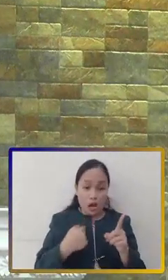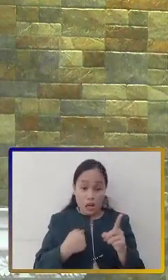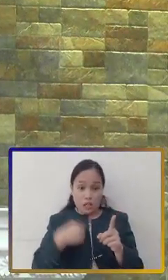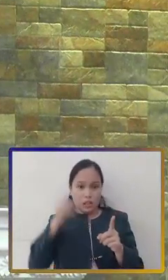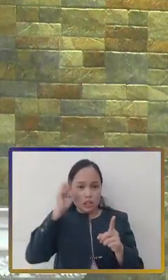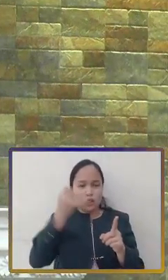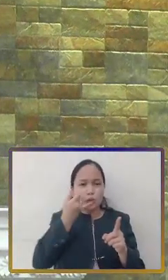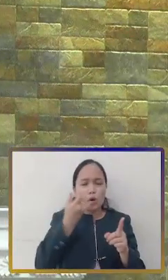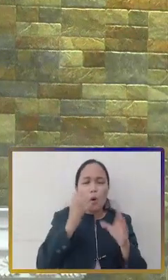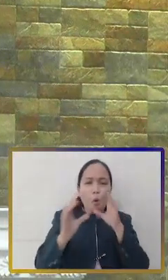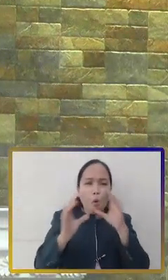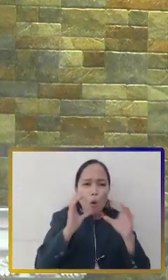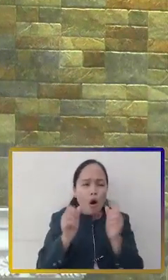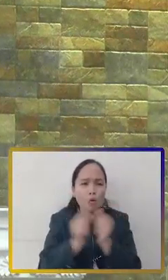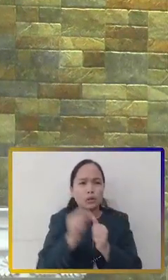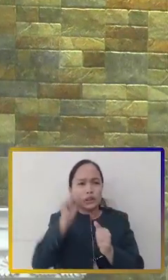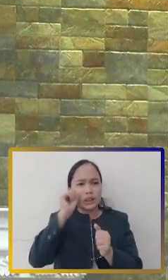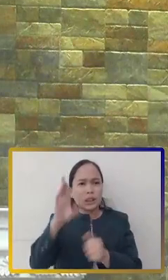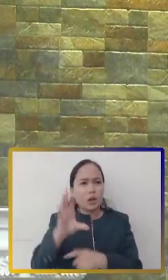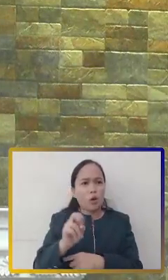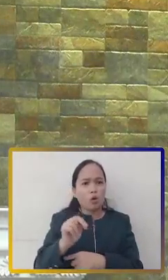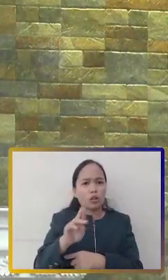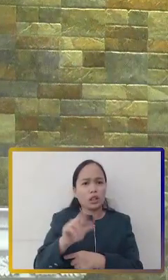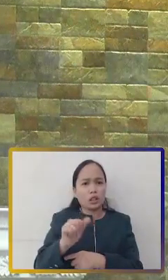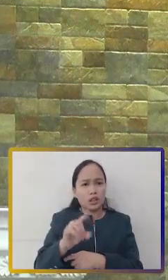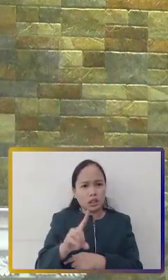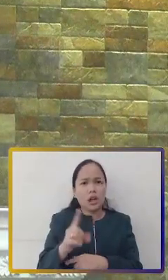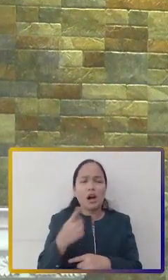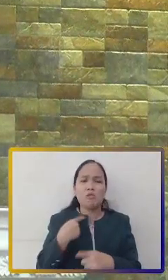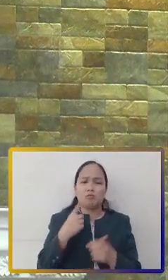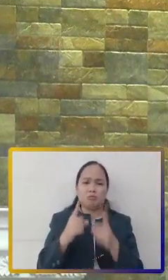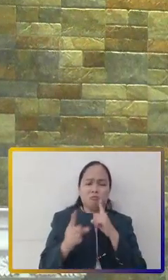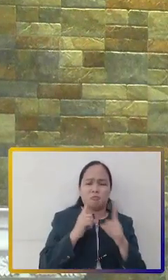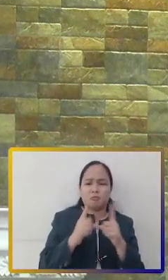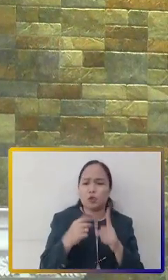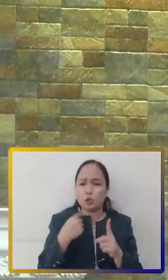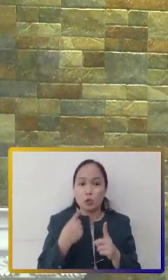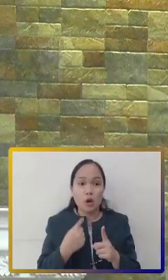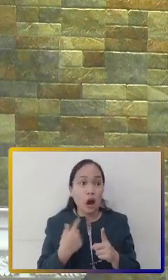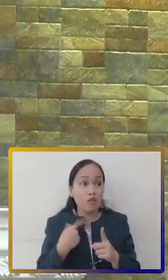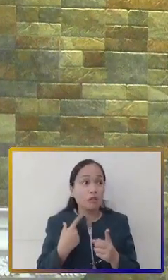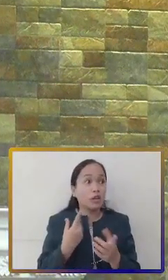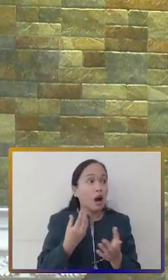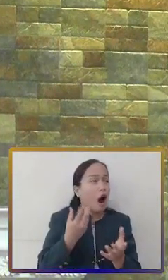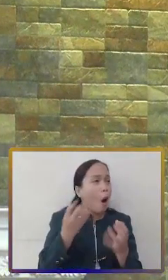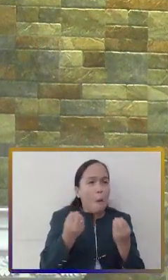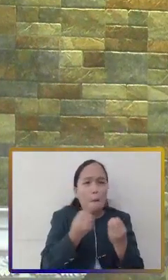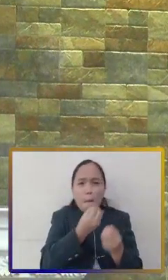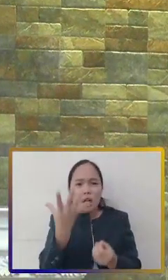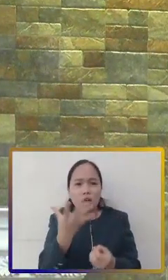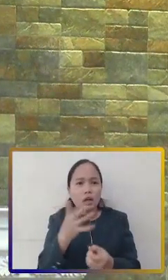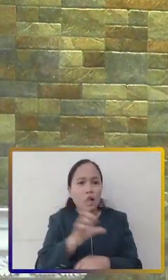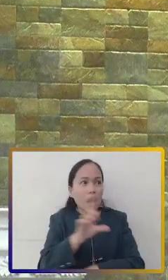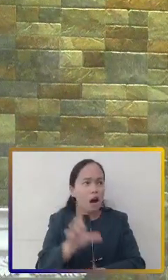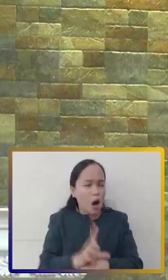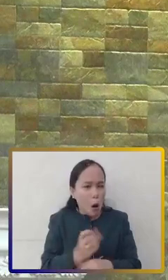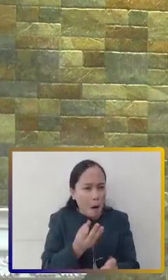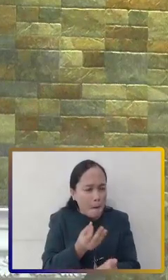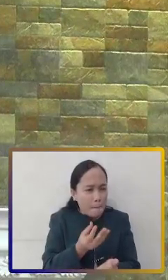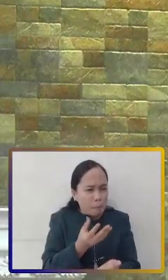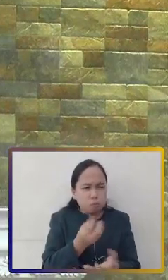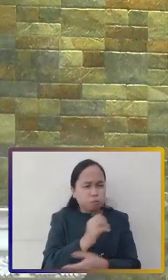na kay Sir Conrad. Nakakausap na, yun nandun doon. At nagbabanggit na sila ng presyo. You see that?